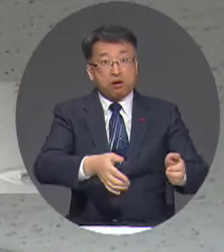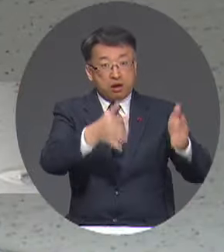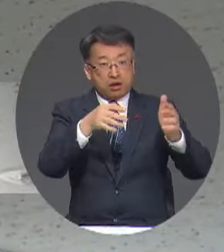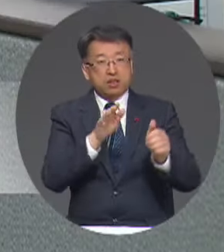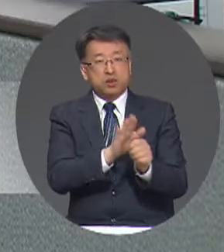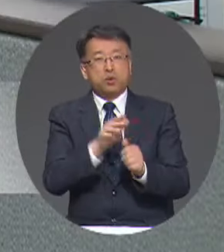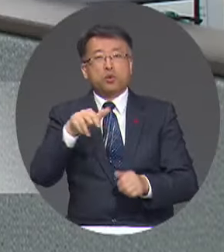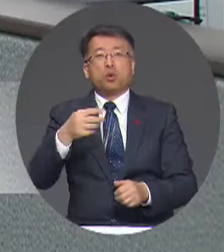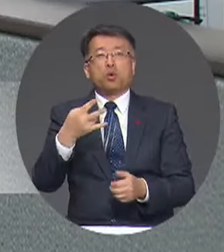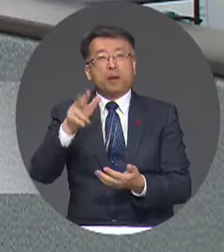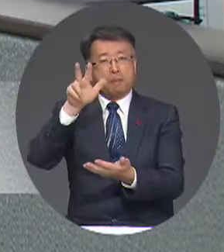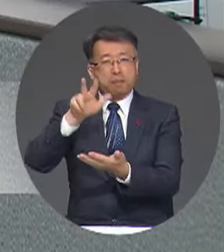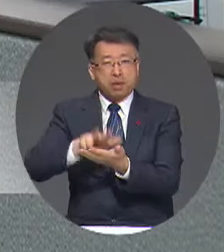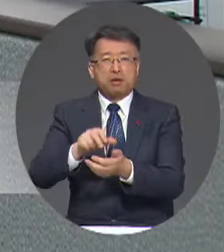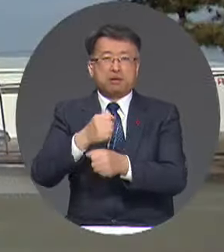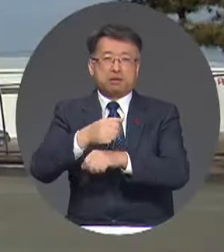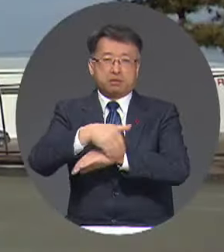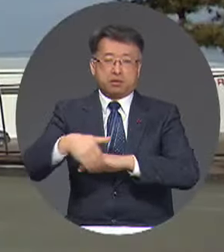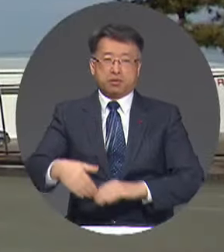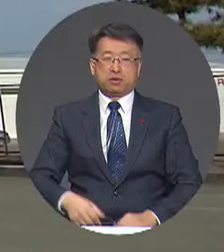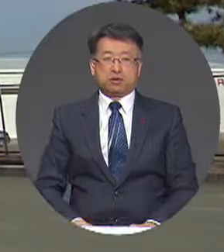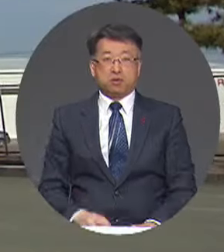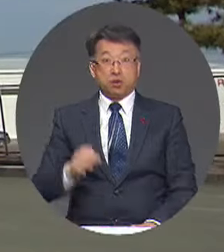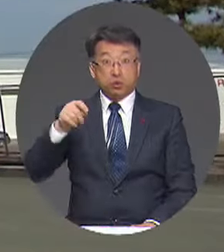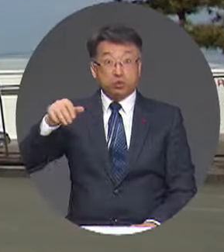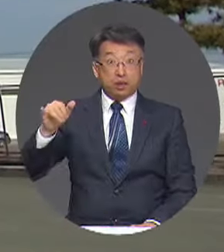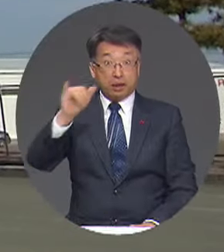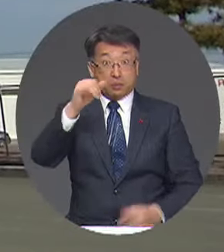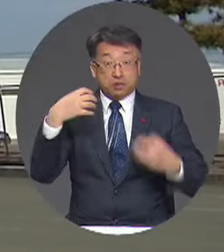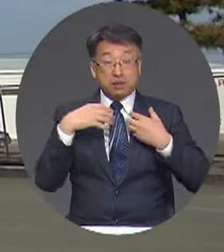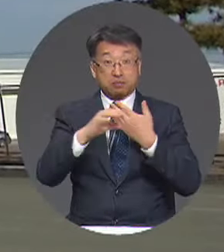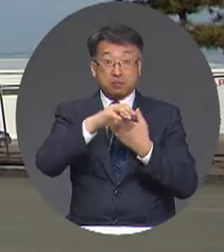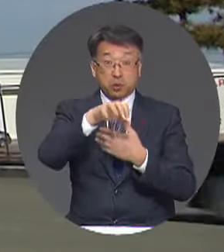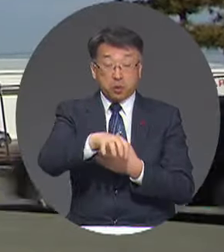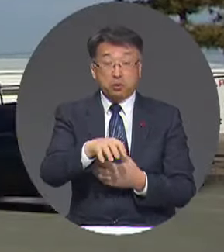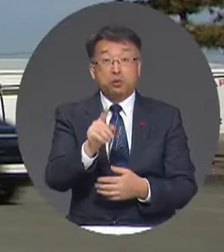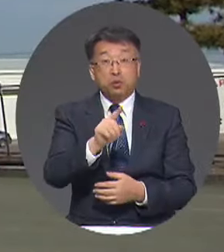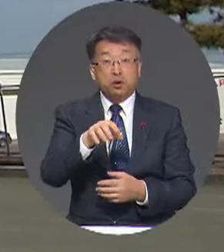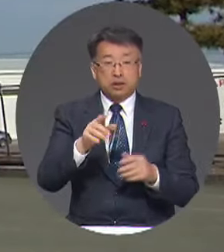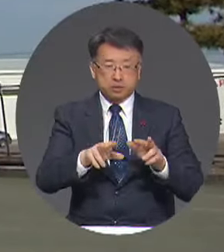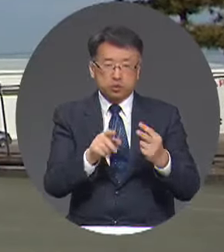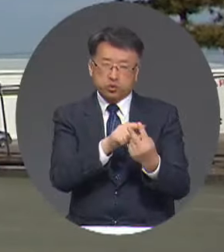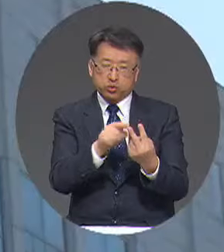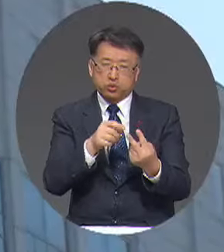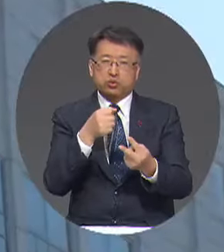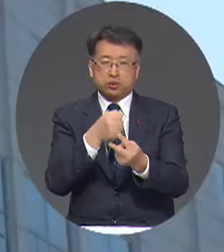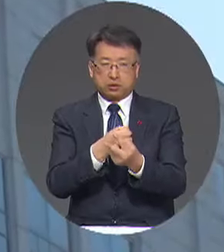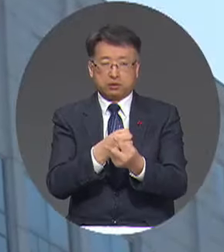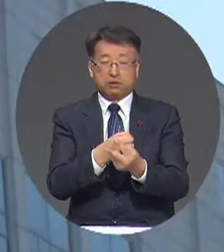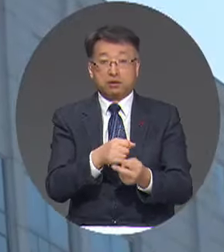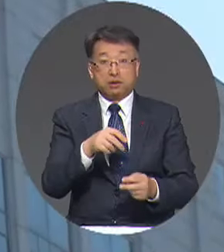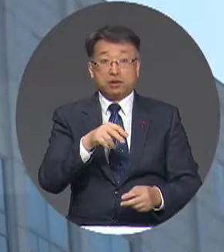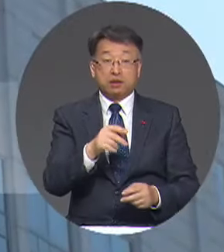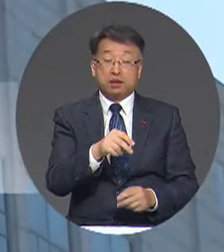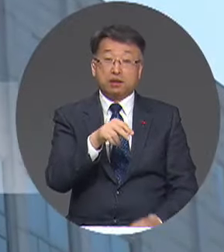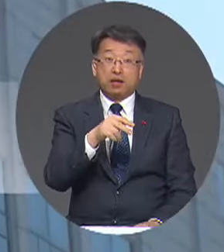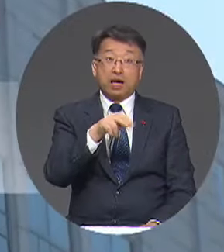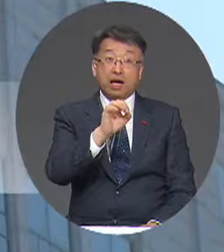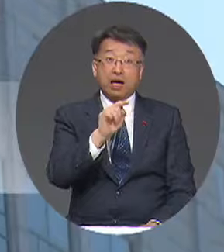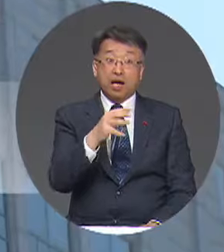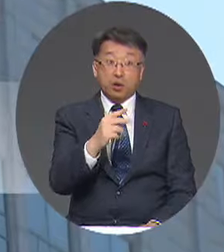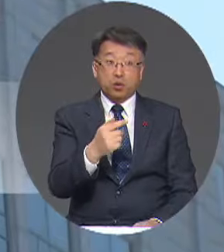지원 조례도 만들 계획입니다. 우주항공청 임시청사 위치도 좁혀지고 있습니다. 산안면